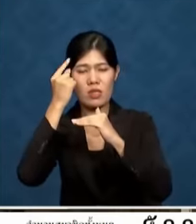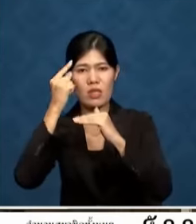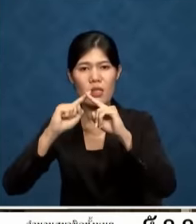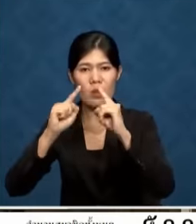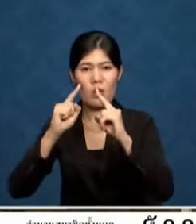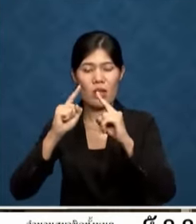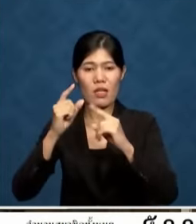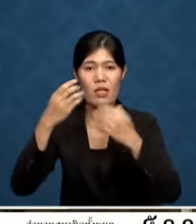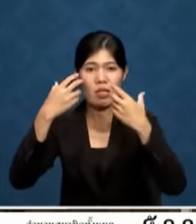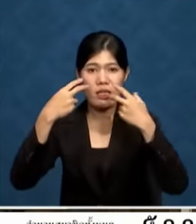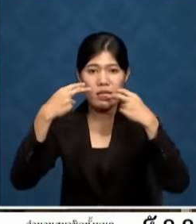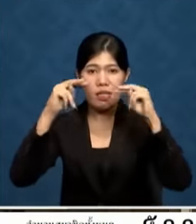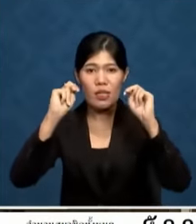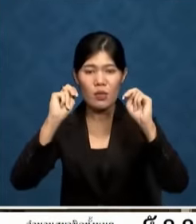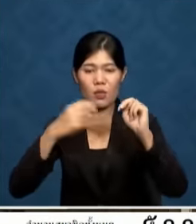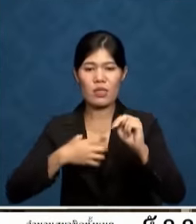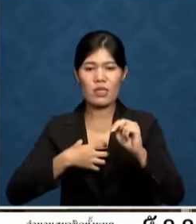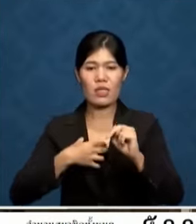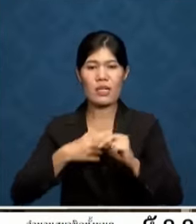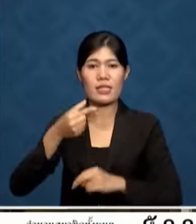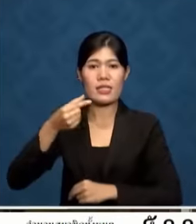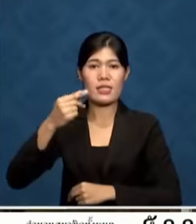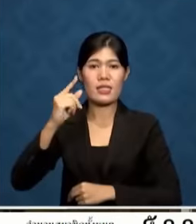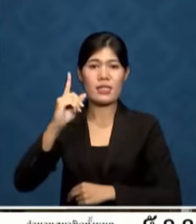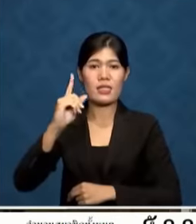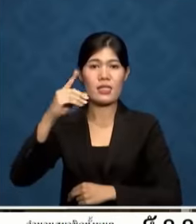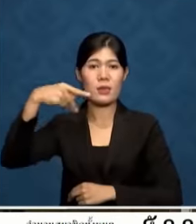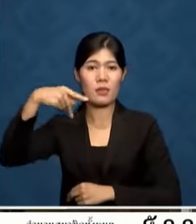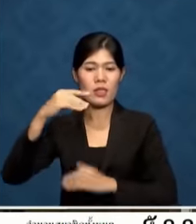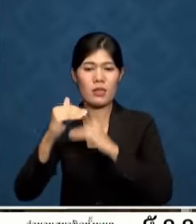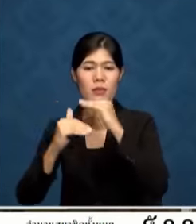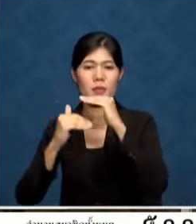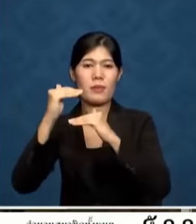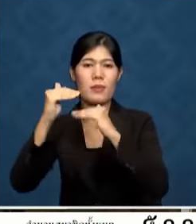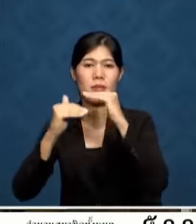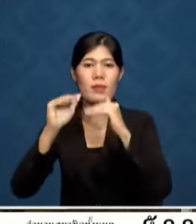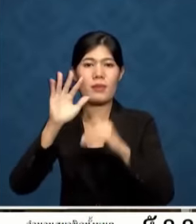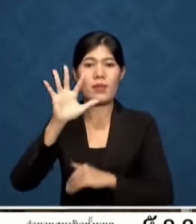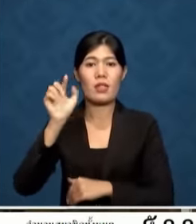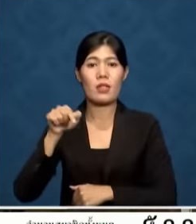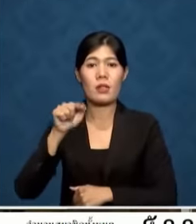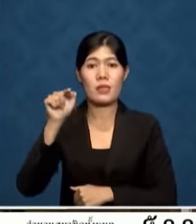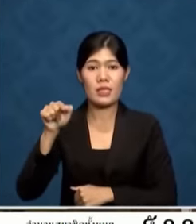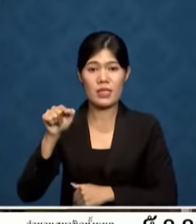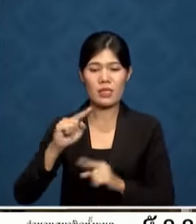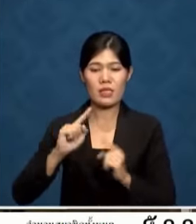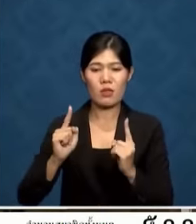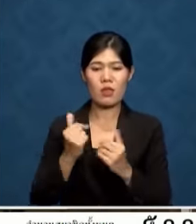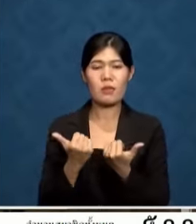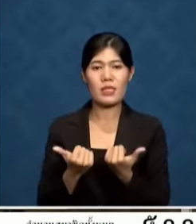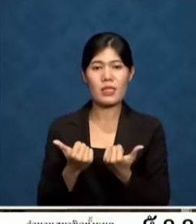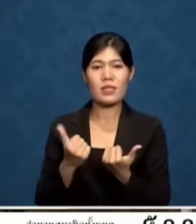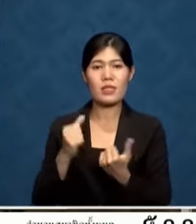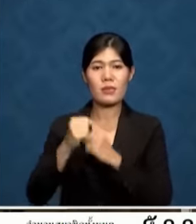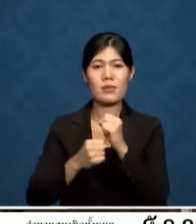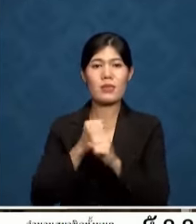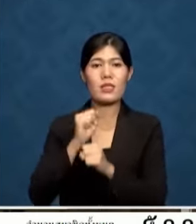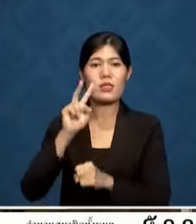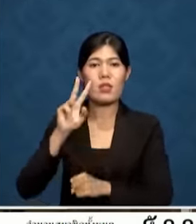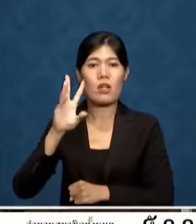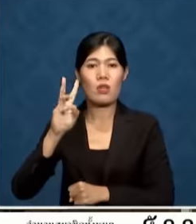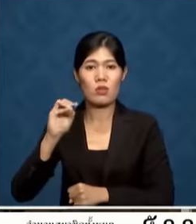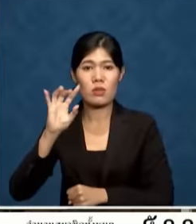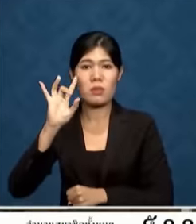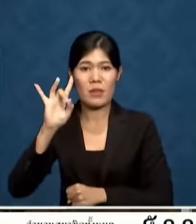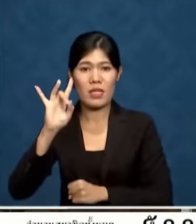GDPโตปีละ5%ปี 68ก็เลยใส่ไป 4.9แต่ทุกสำนักเหมือนกันเขาประเมิน